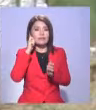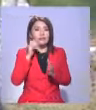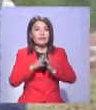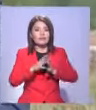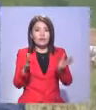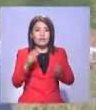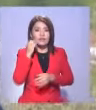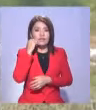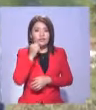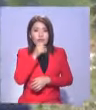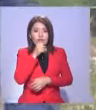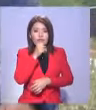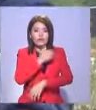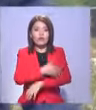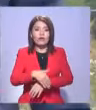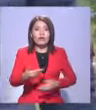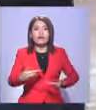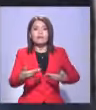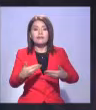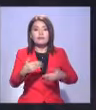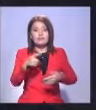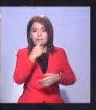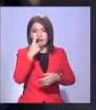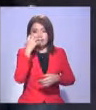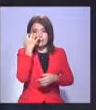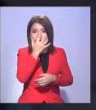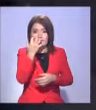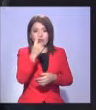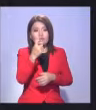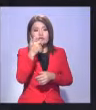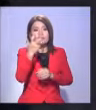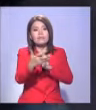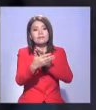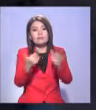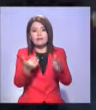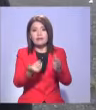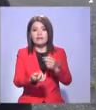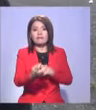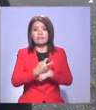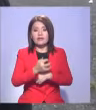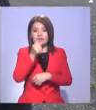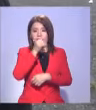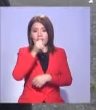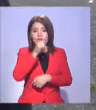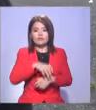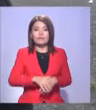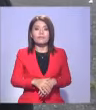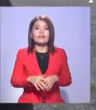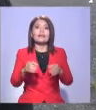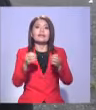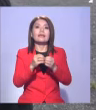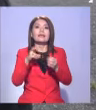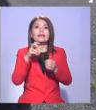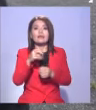далаға шығудан қалған. Екі көзі көрмейтін қария жедел жәрдем көлігі де мұнда келмейді деп қиналады. Осы кейінгі 10 жылда